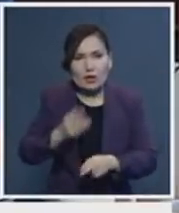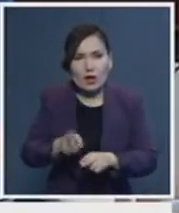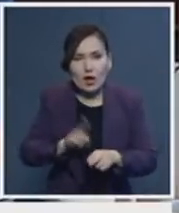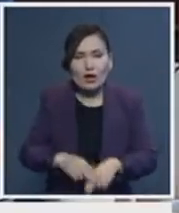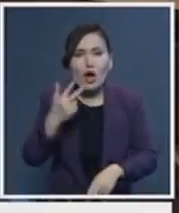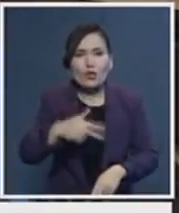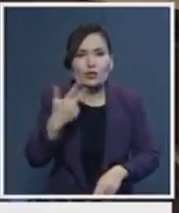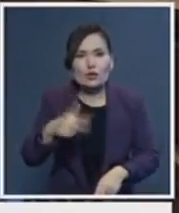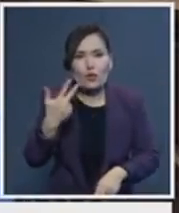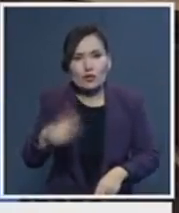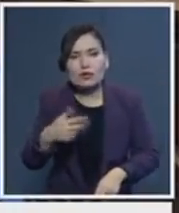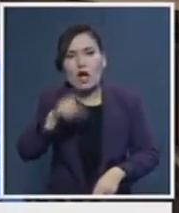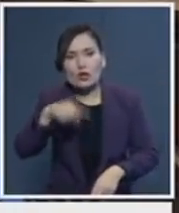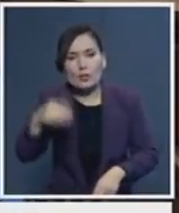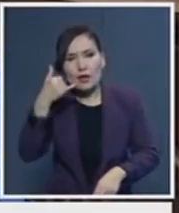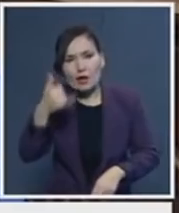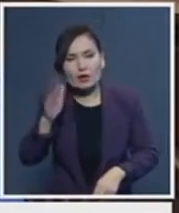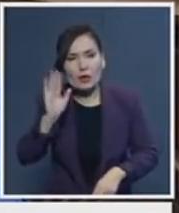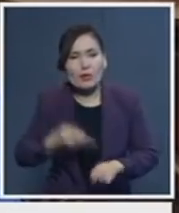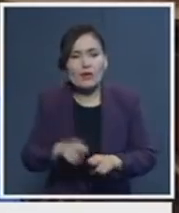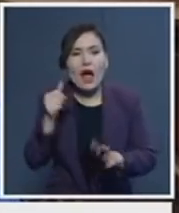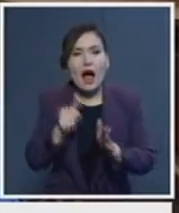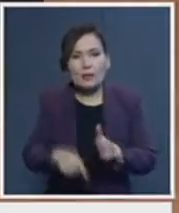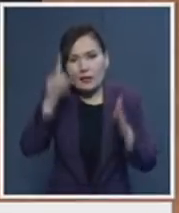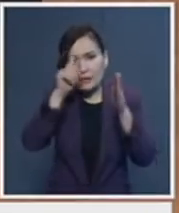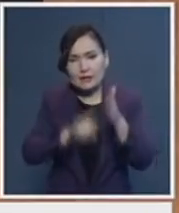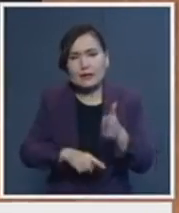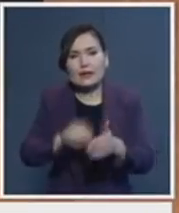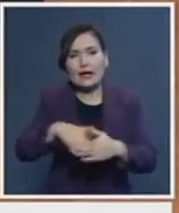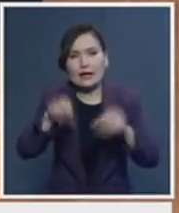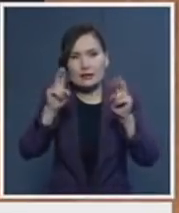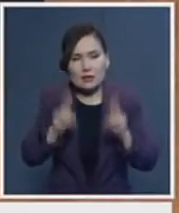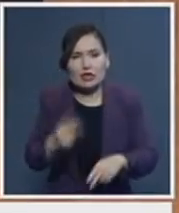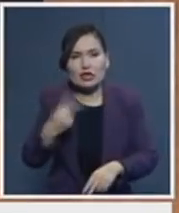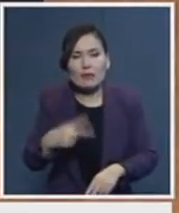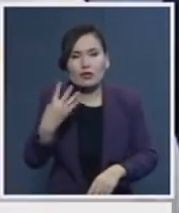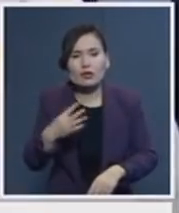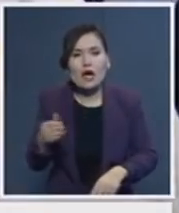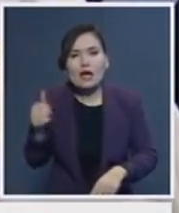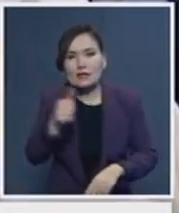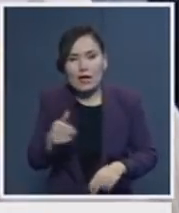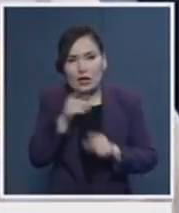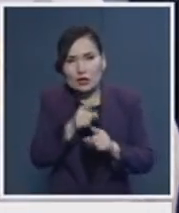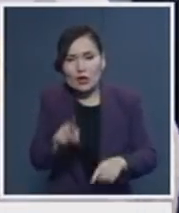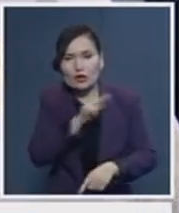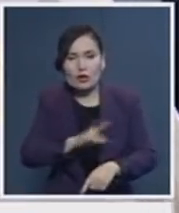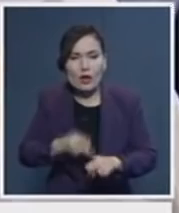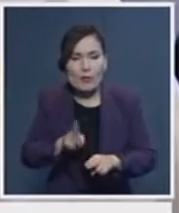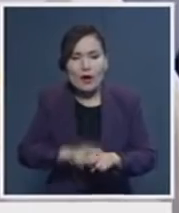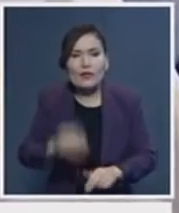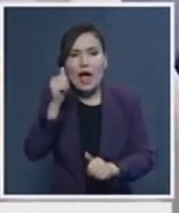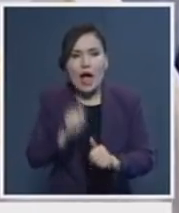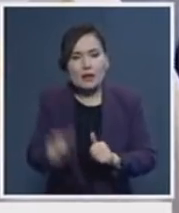нөміріне қоңырау шалуыңызға болады. Ол жерде 60 діни қызметкер 24 сағат бойы үзіліссіз жұмыс істейді. Олар хабарласқандардың сұрағына